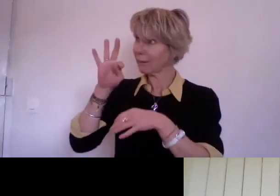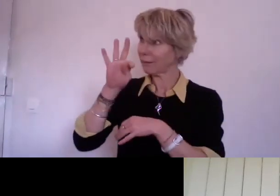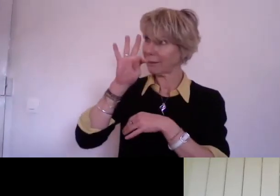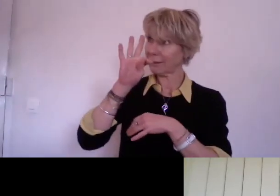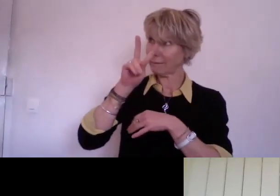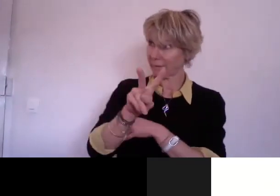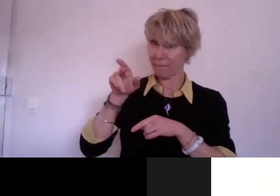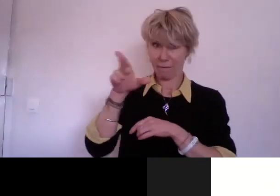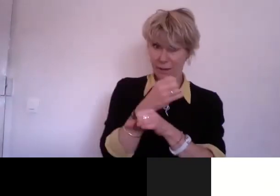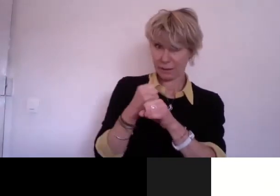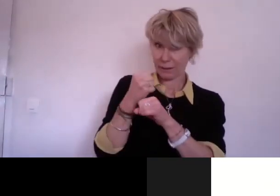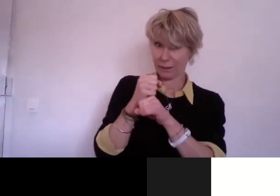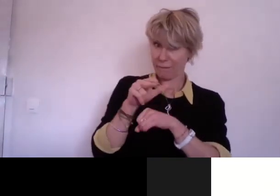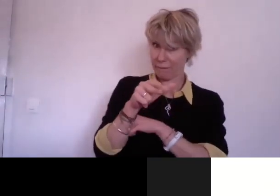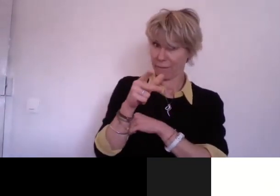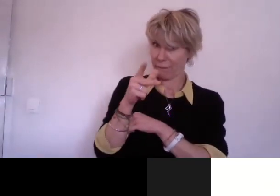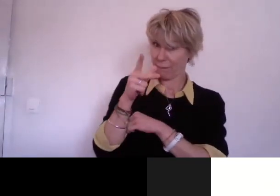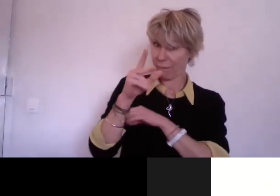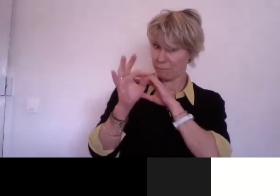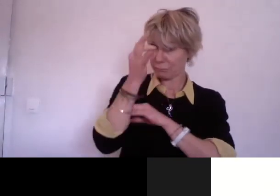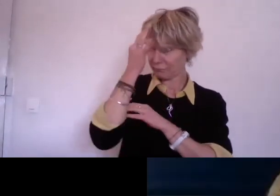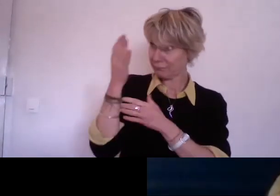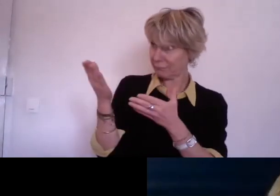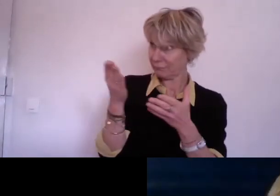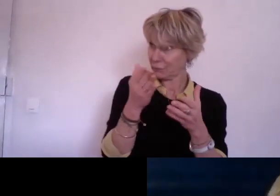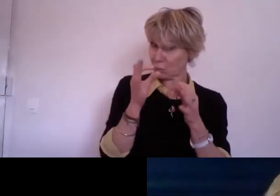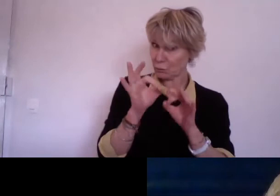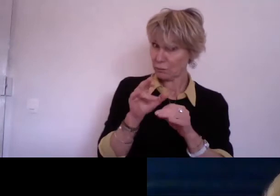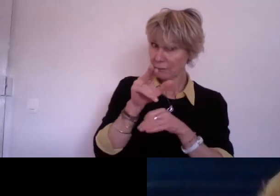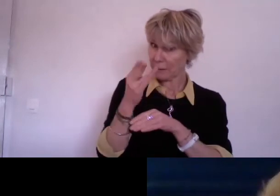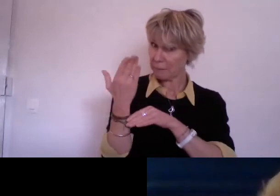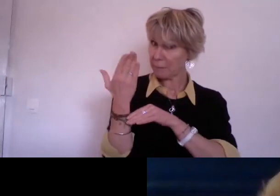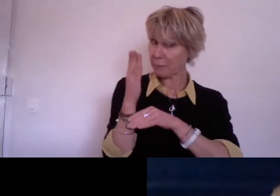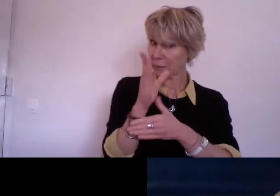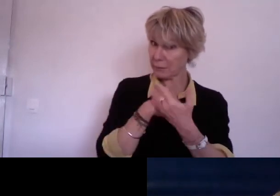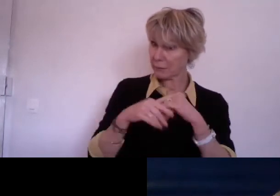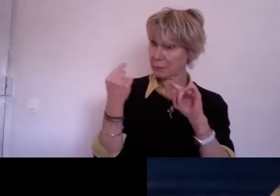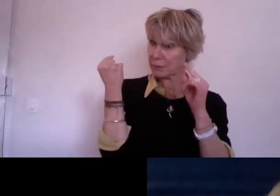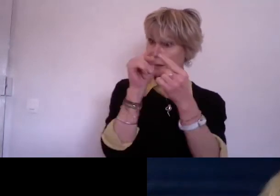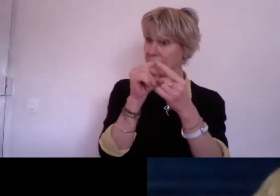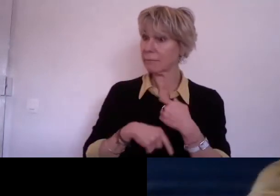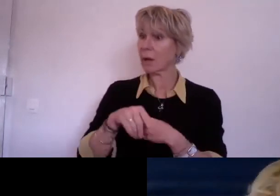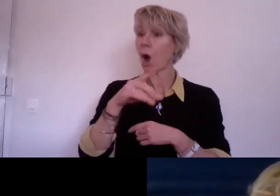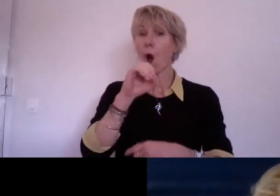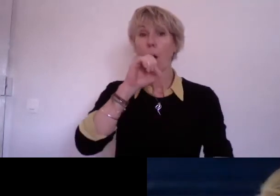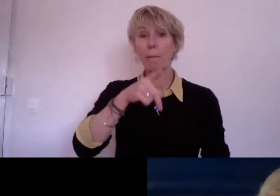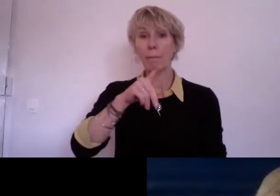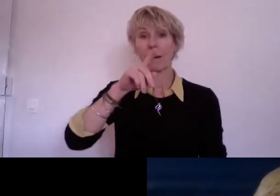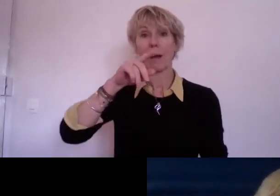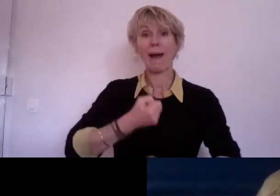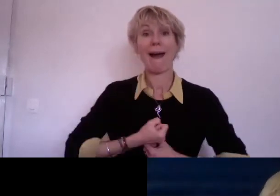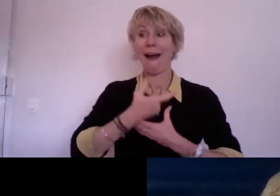apprêtez à lancer, Hop Art TV, à l'attention justement des personnes présentant des